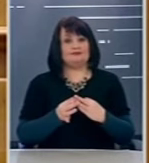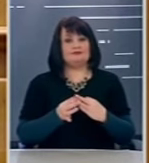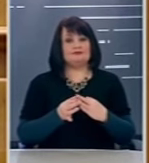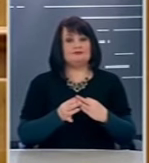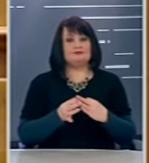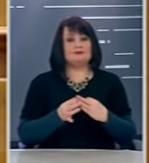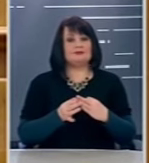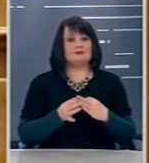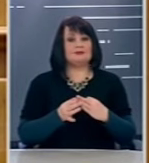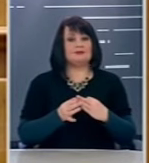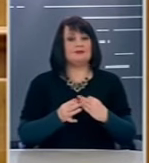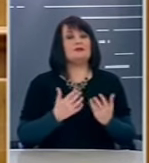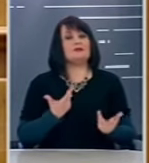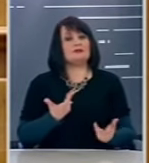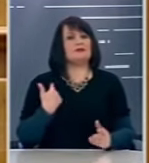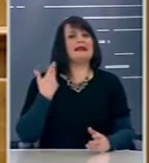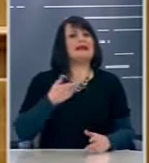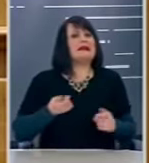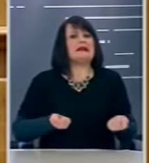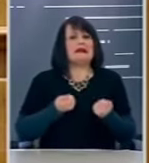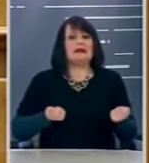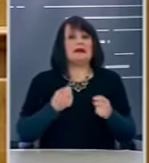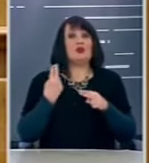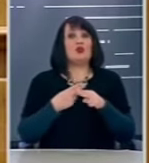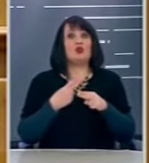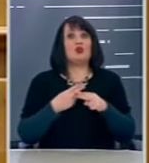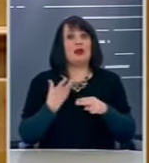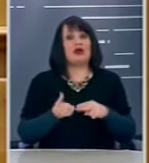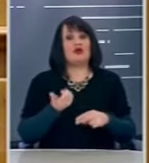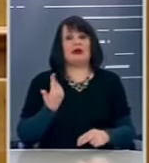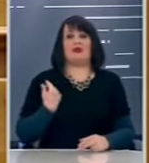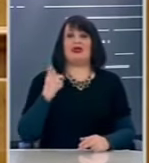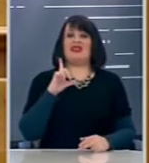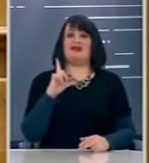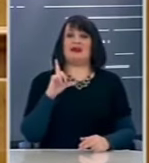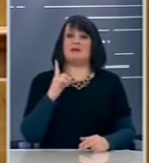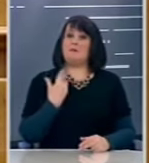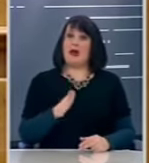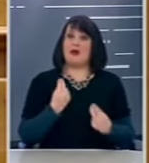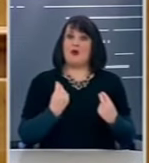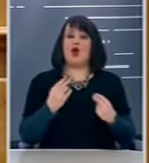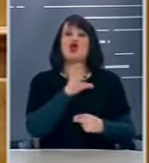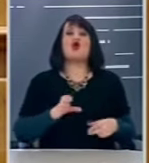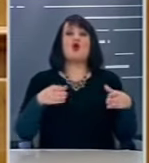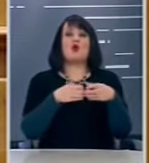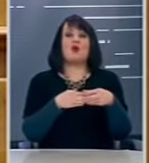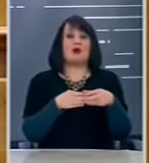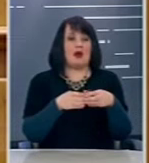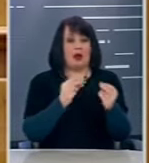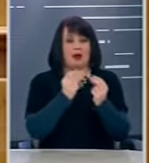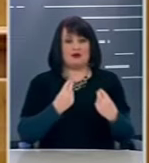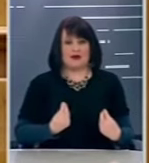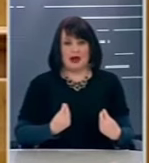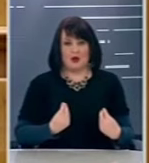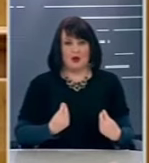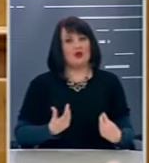μετά από την εξέλιξη την πολύ σημαντική που είχαμε την προηγούμενη Δευτέρα στο Eurogroup για αυτή